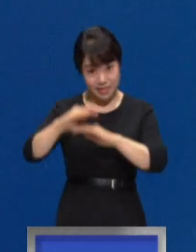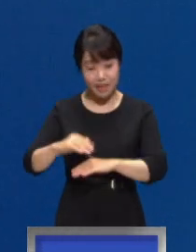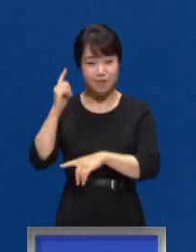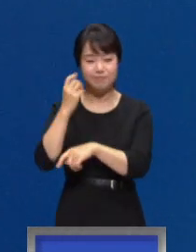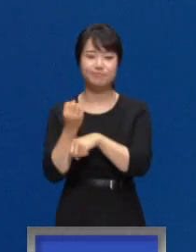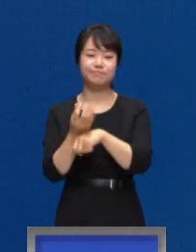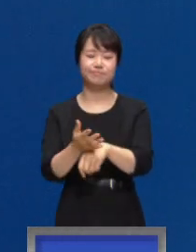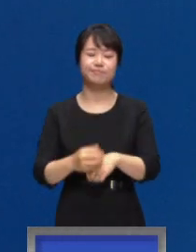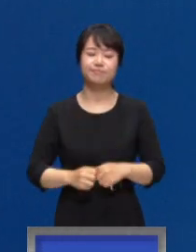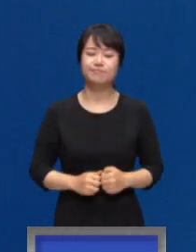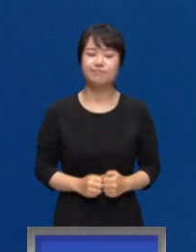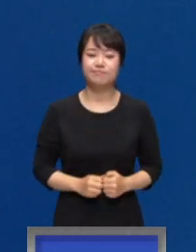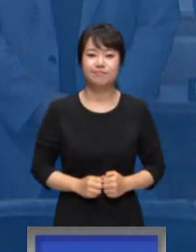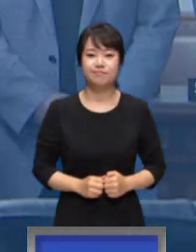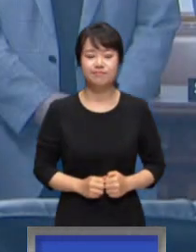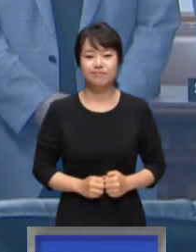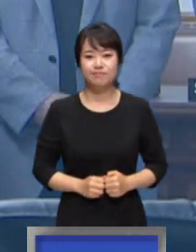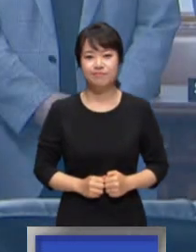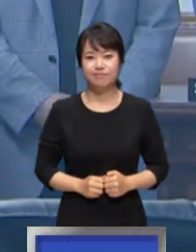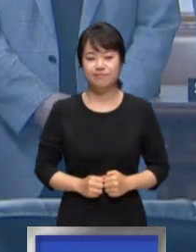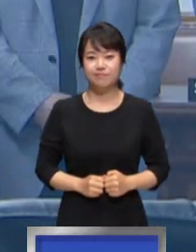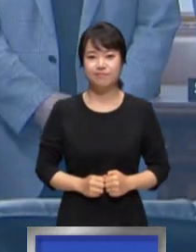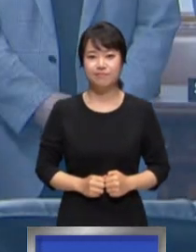내용부터 첫 소식으로 전합니다.